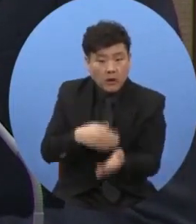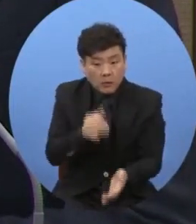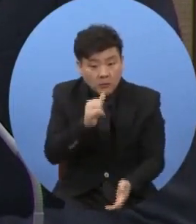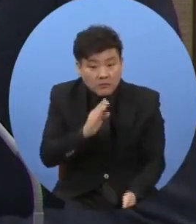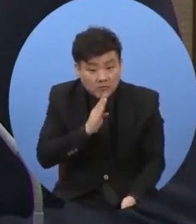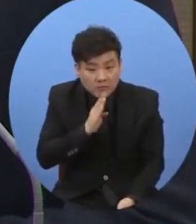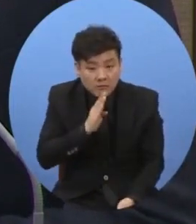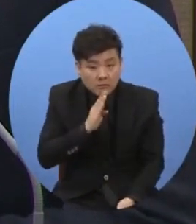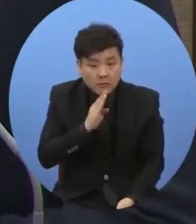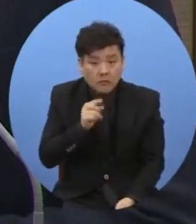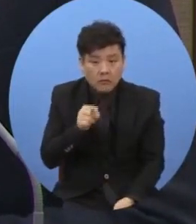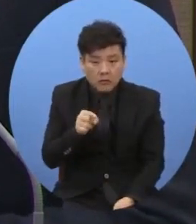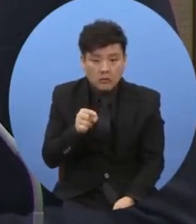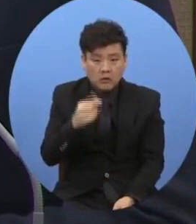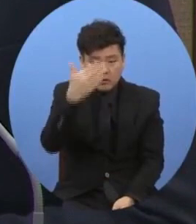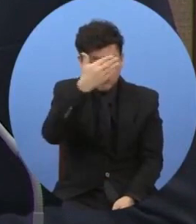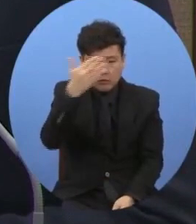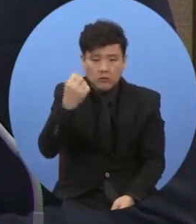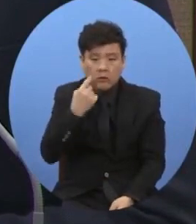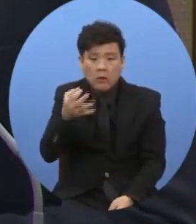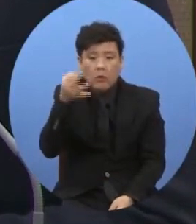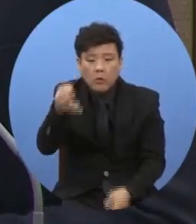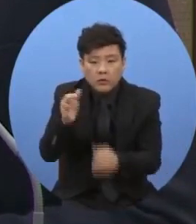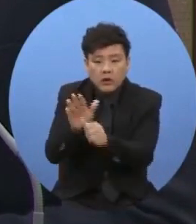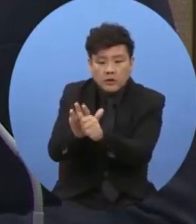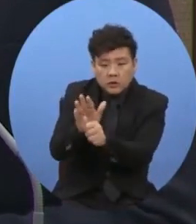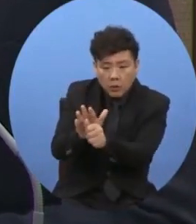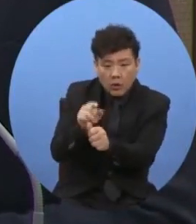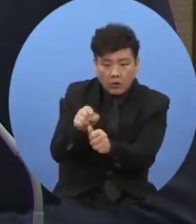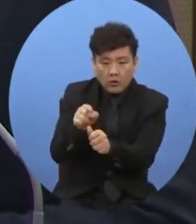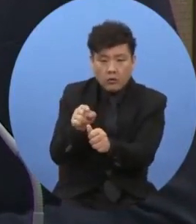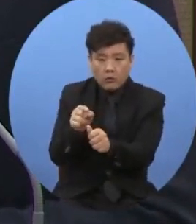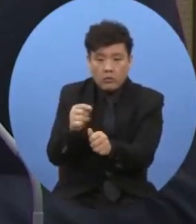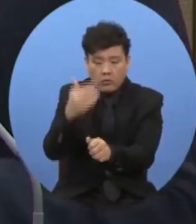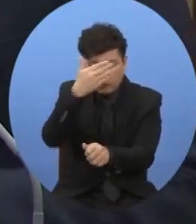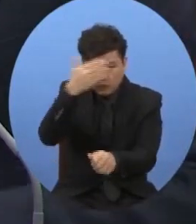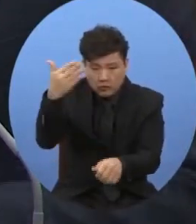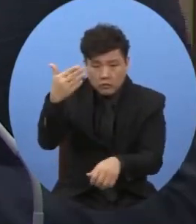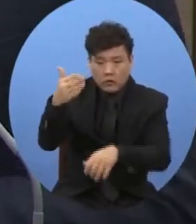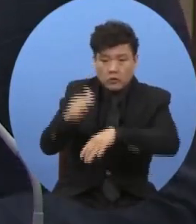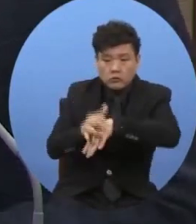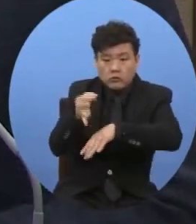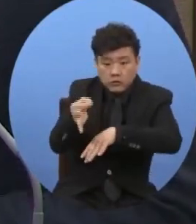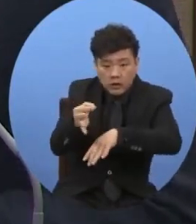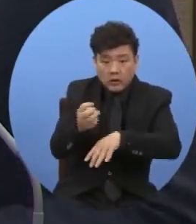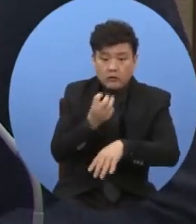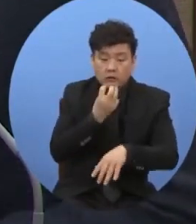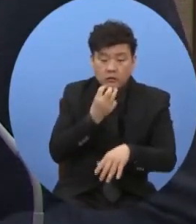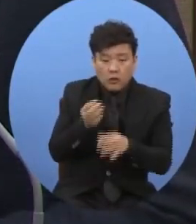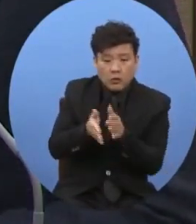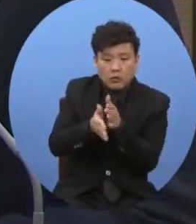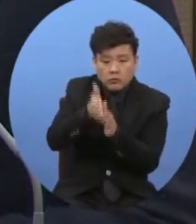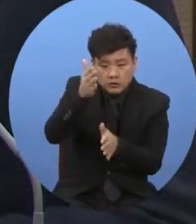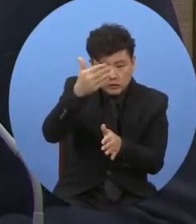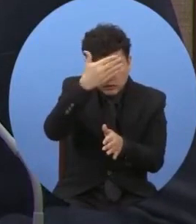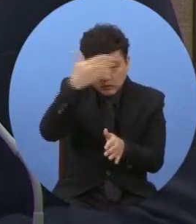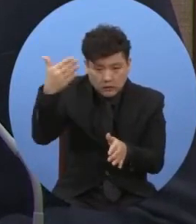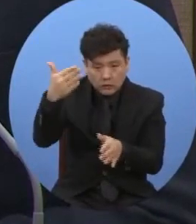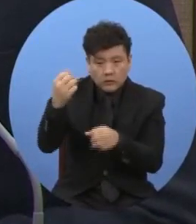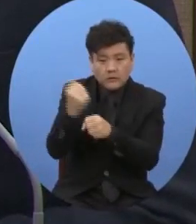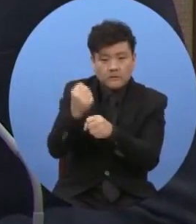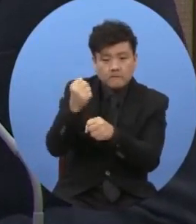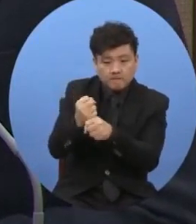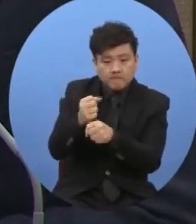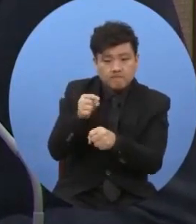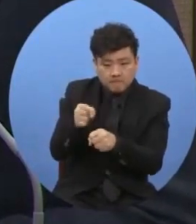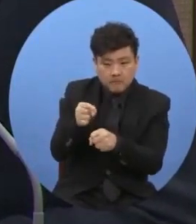계시죠? 그리고 이제 뭐 청년 월세 지원 사업, 마음 건강 지원 사업, 뭐 청년 수당 다 이 서울시에서 그 청년들이 함께 만들어낸